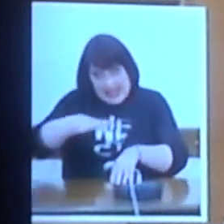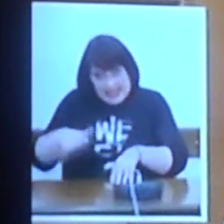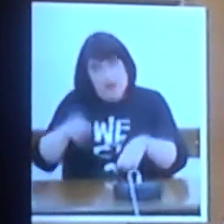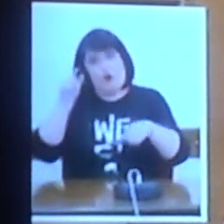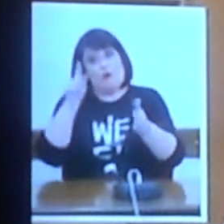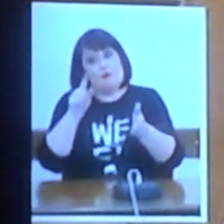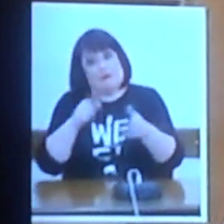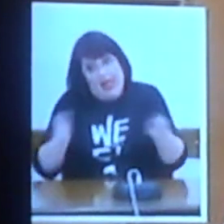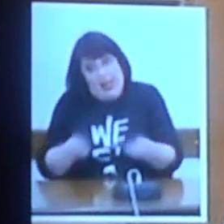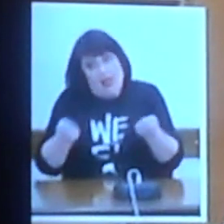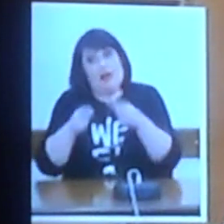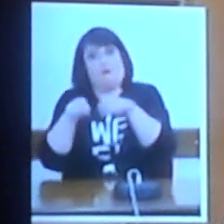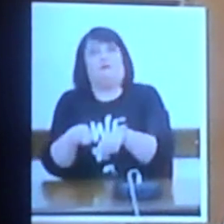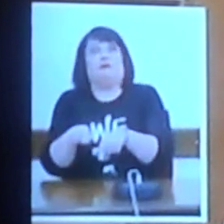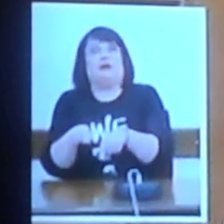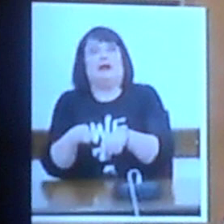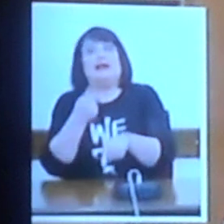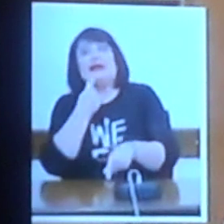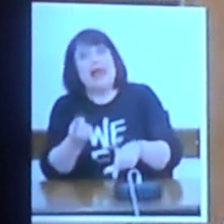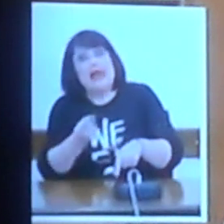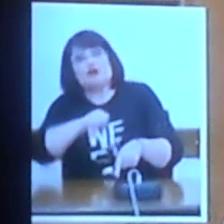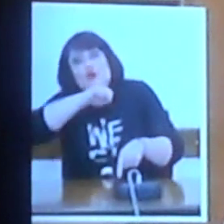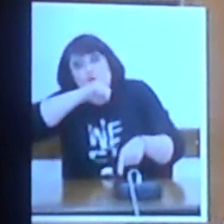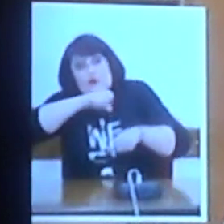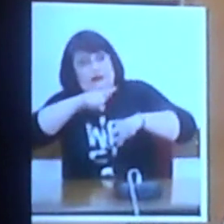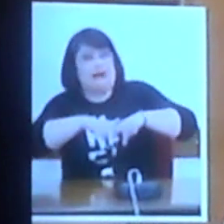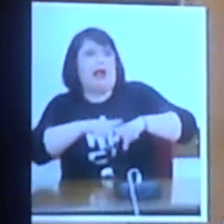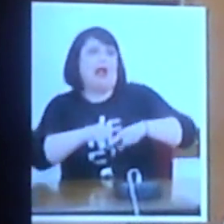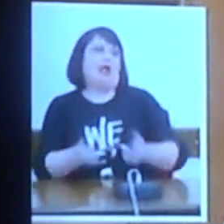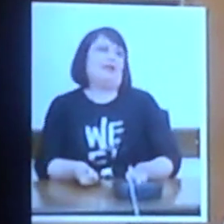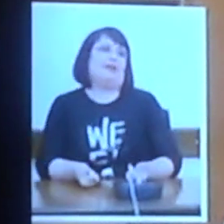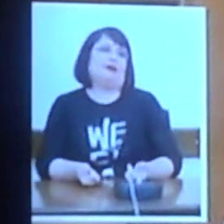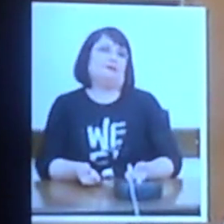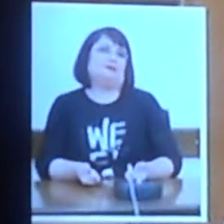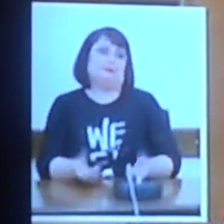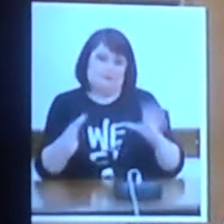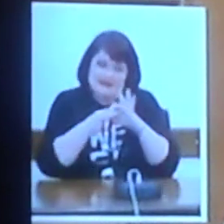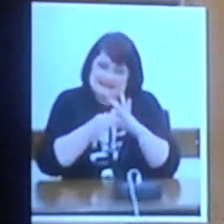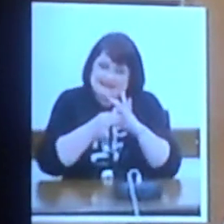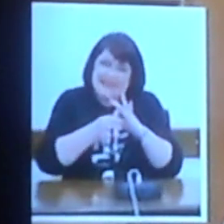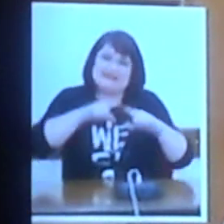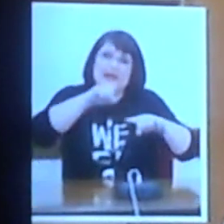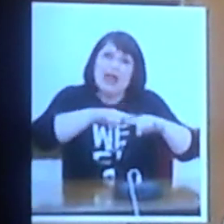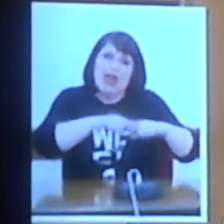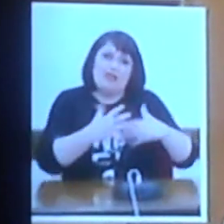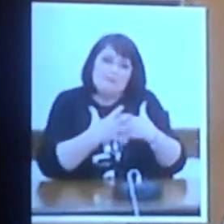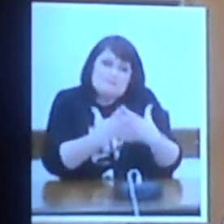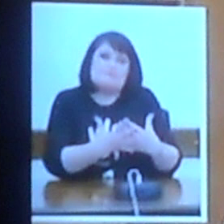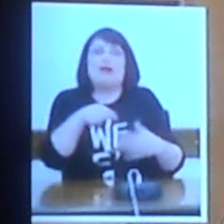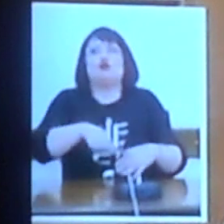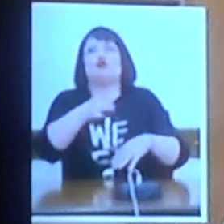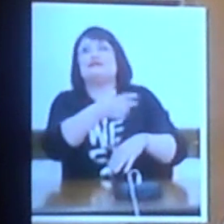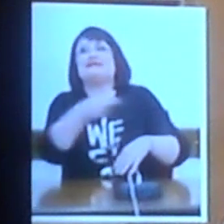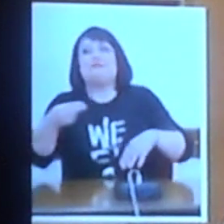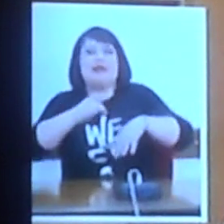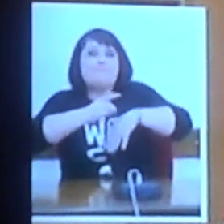μέσα. Ο πατριωτισμός είναι μια πνευματική σχέση. Μια σχέση άδωρης αγάπης με τα ιερά και όσια των προγόνων. Με την